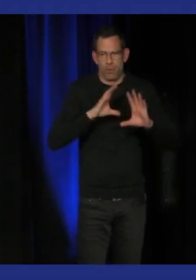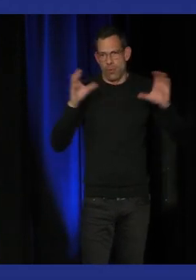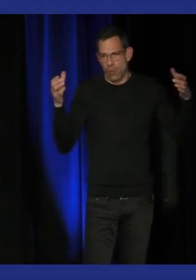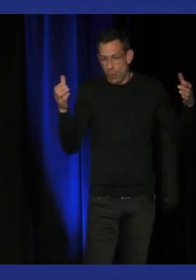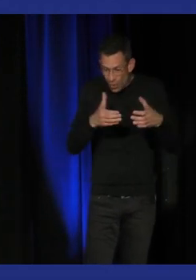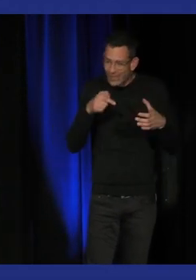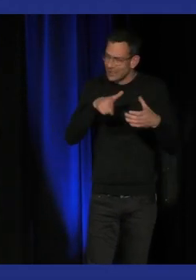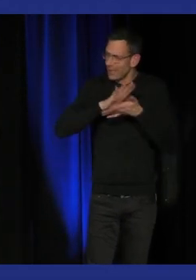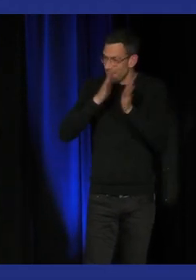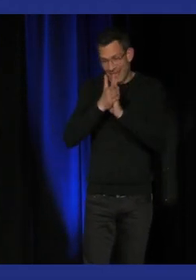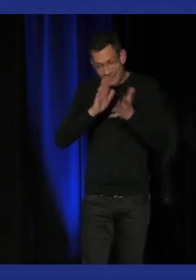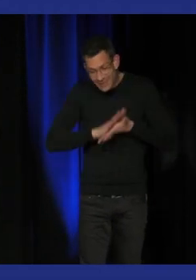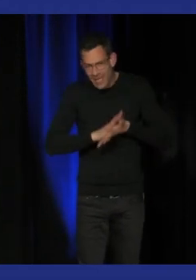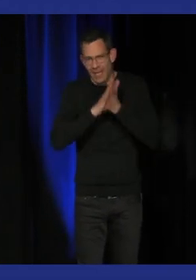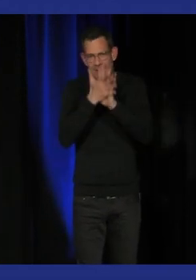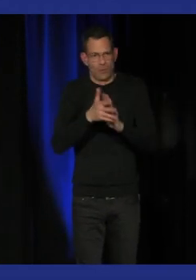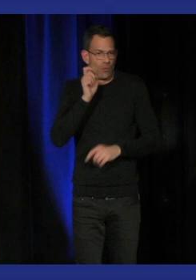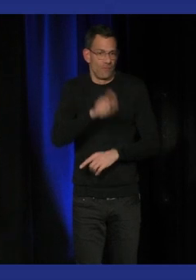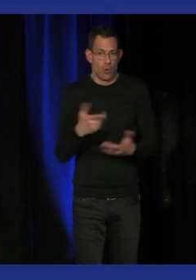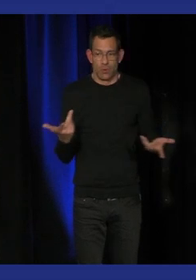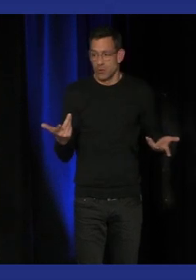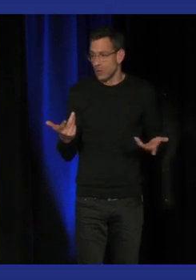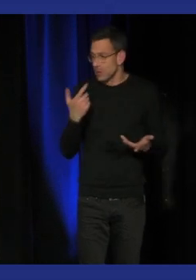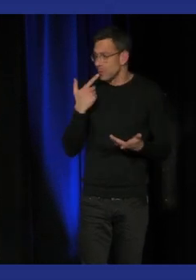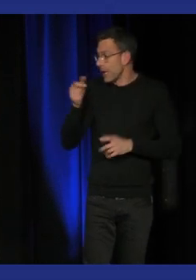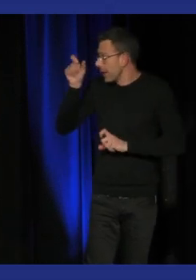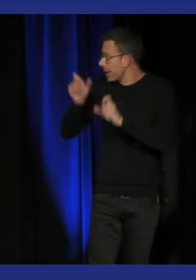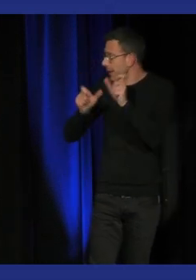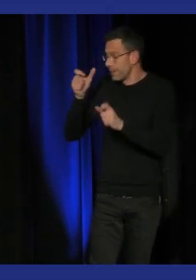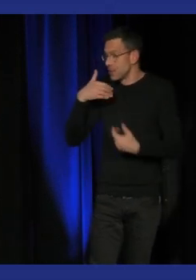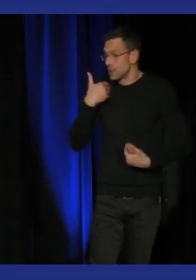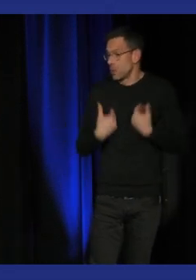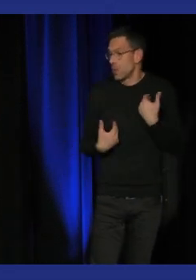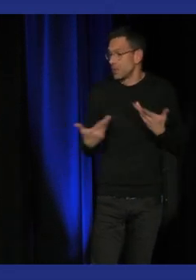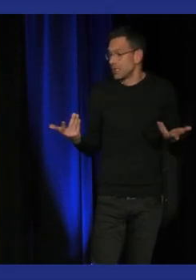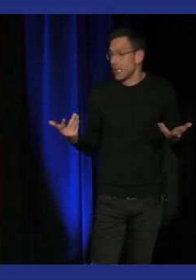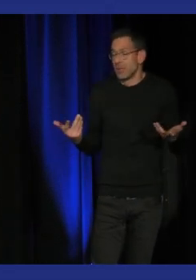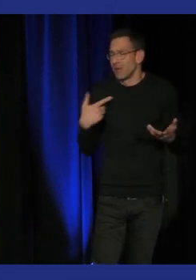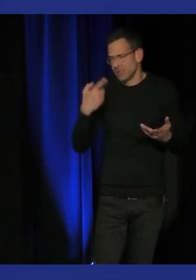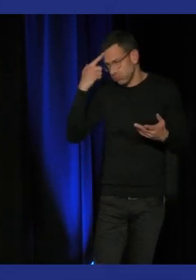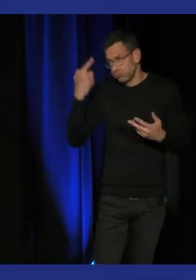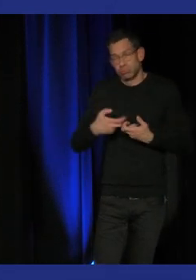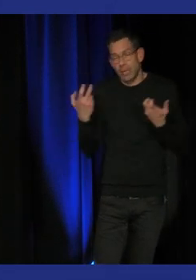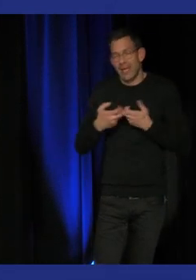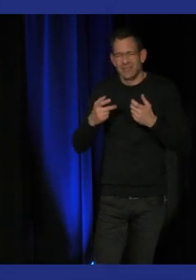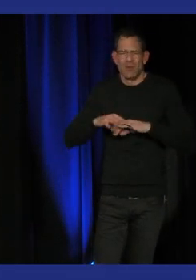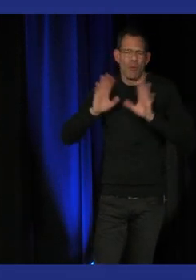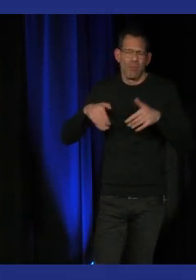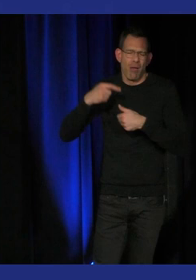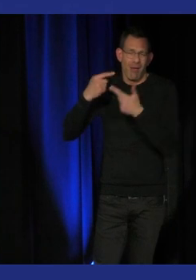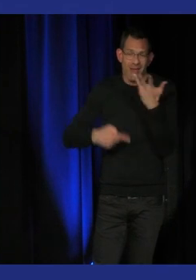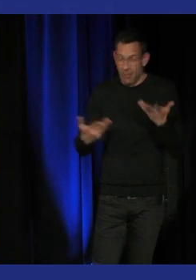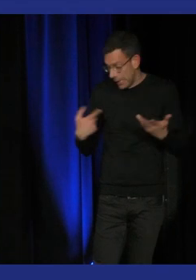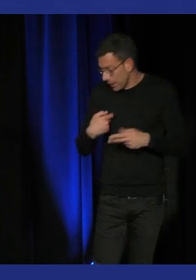des pratiques qui se modifient parce qu'avoir une personne handicapée, bah oui, enfin, j'ai plein d'exemples en tête, mais en tout cas des outils de